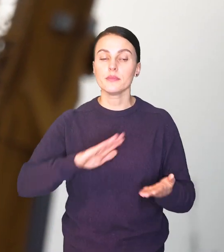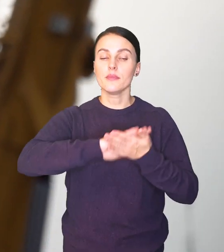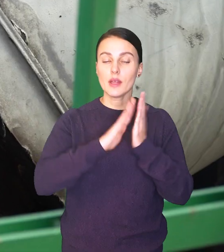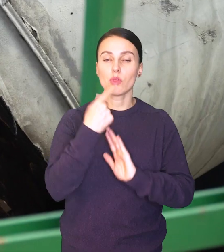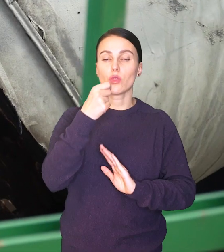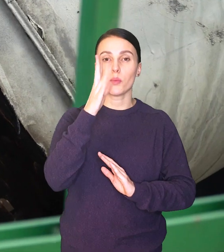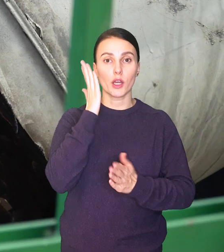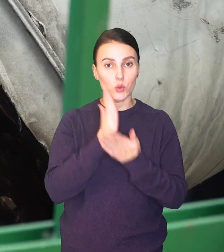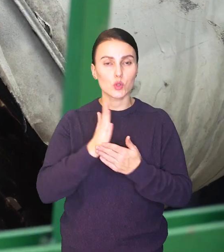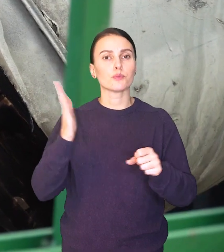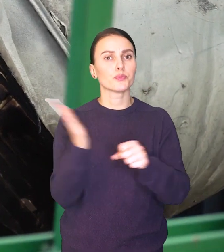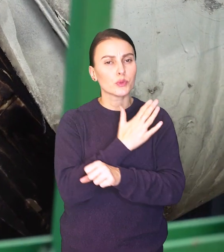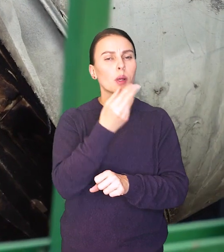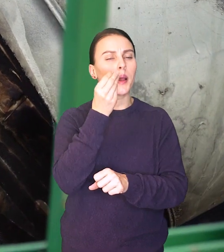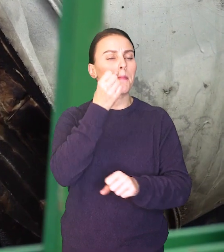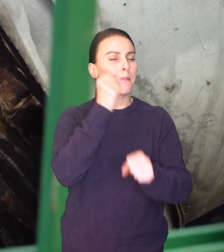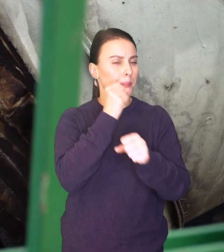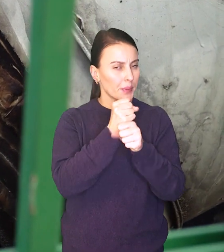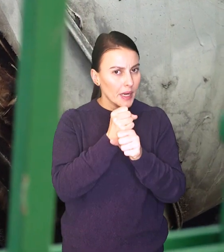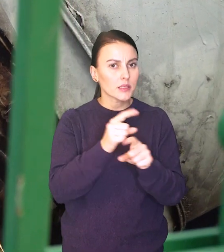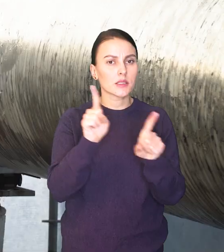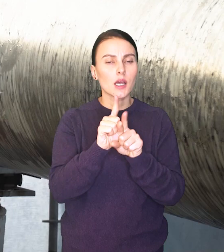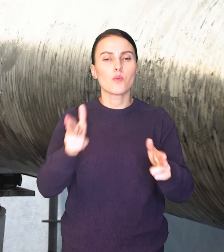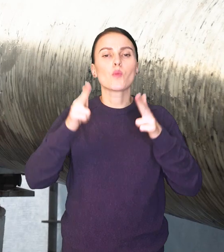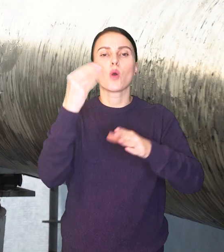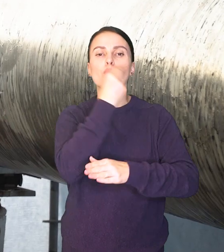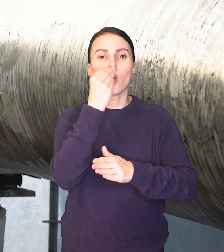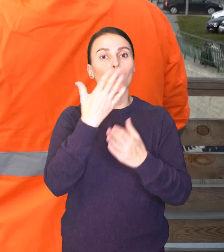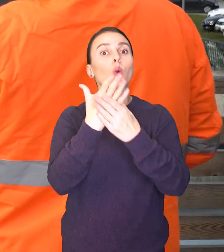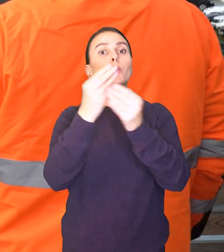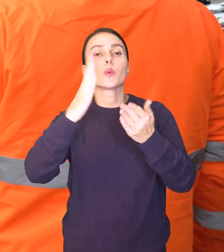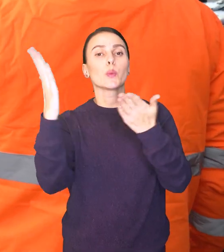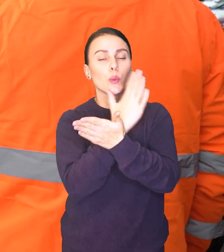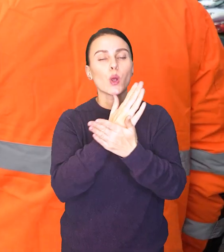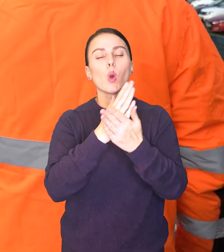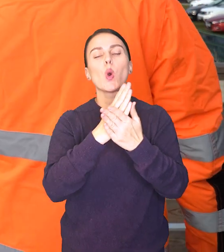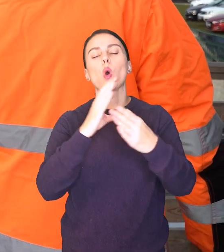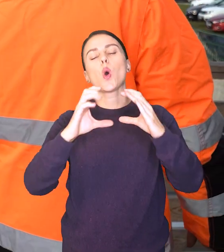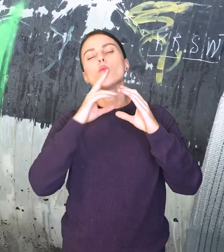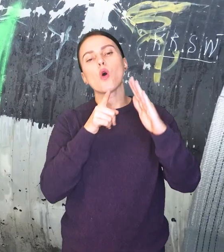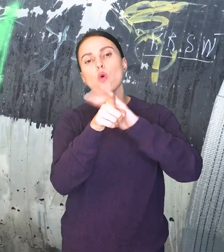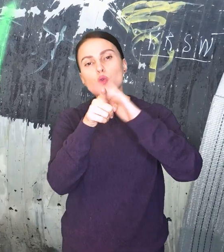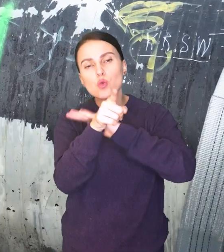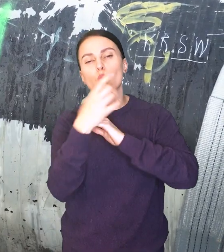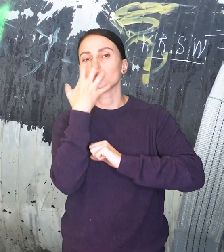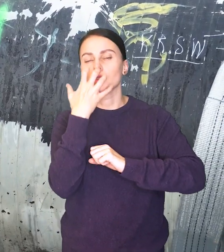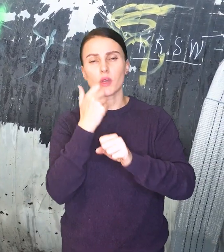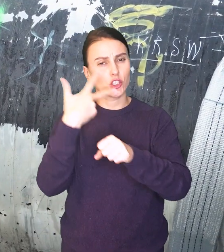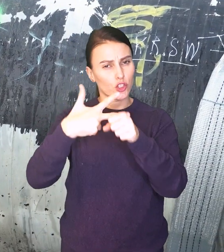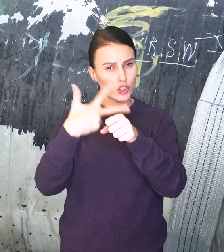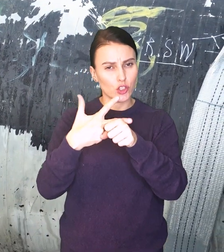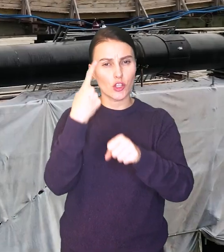Z Placu Dominikańskiego znikną robotnicy, a z mostów pomorskich znikają rury ciepłownicze. Ważące w